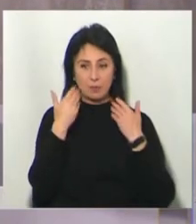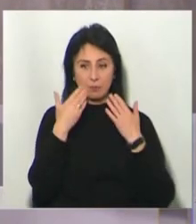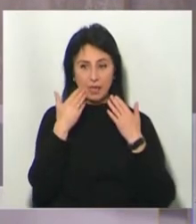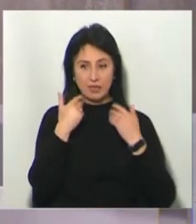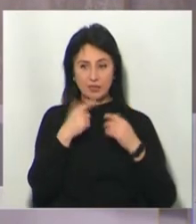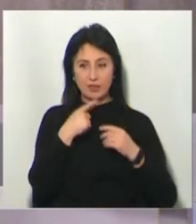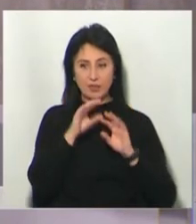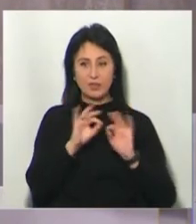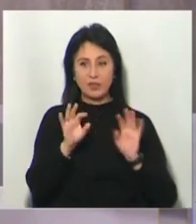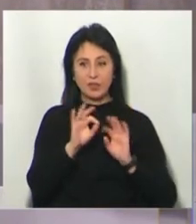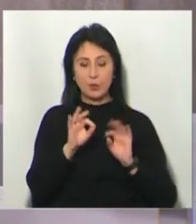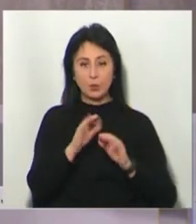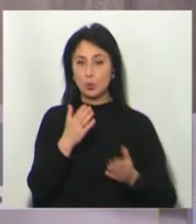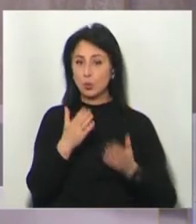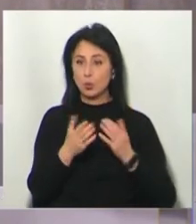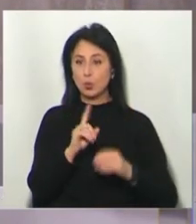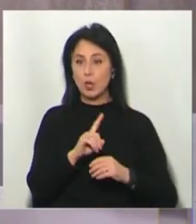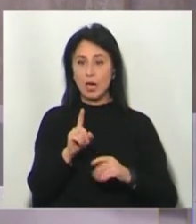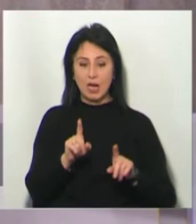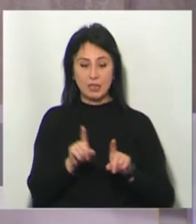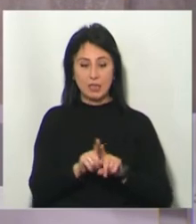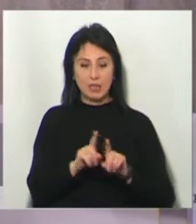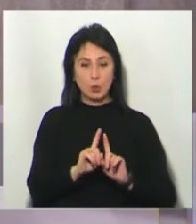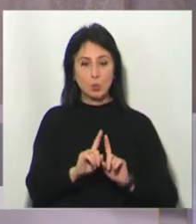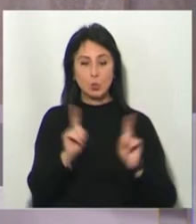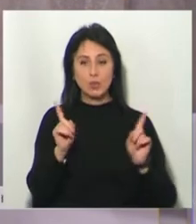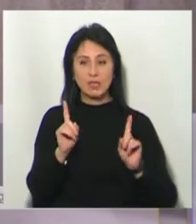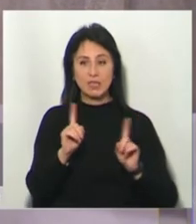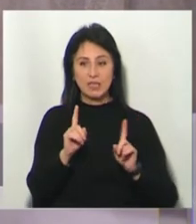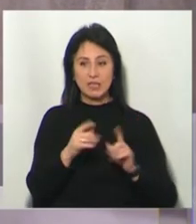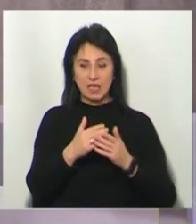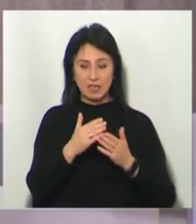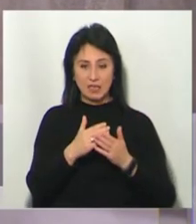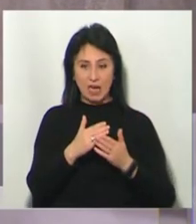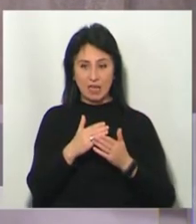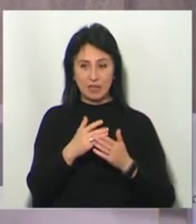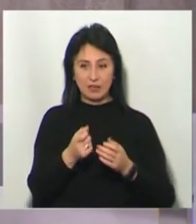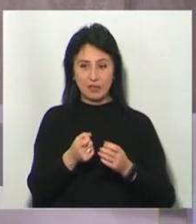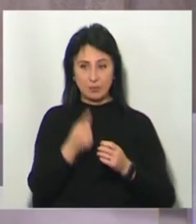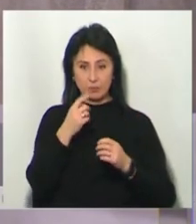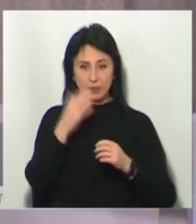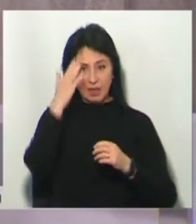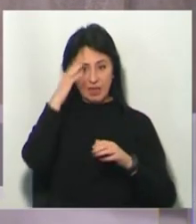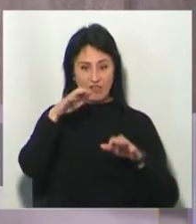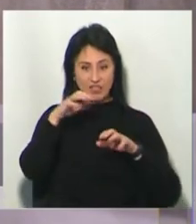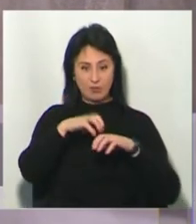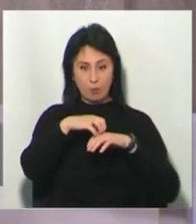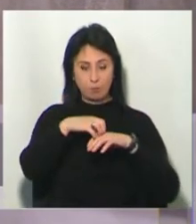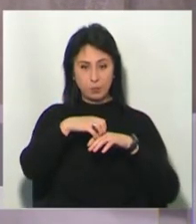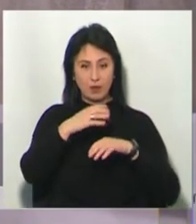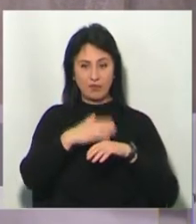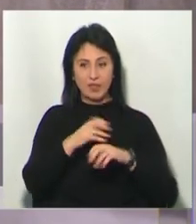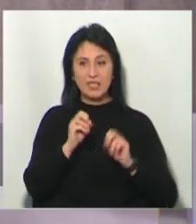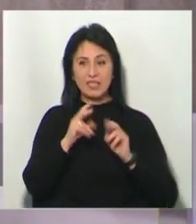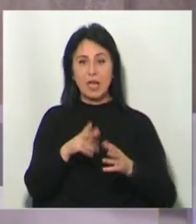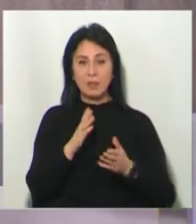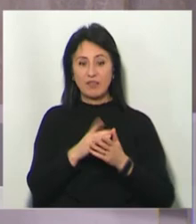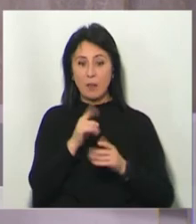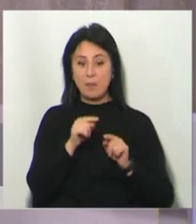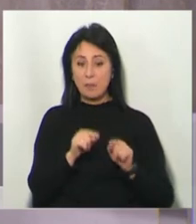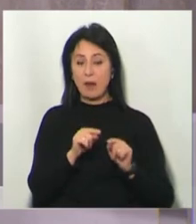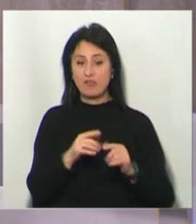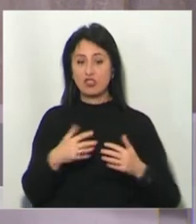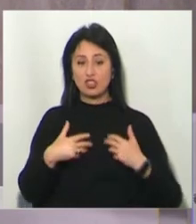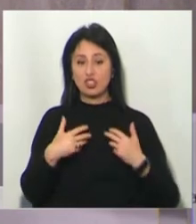მარტივად ეს თქვა, რომ თუ რაღაც ასეთი უცნაური გორგალი არის წარმოქმნილი თავის წინში, რომელიც საფრთხეს უქმნის